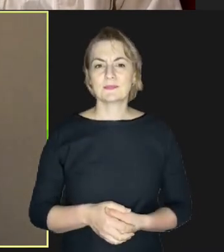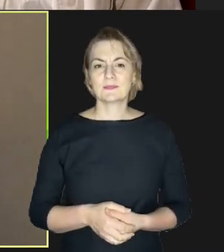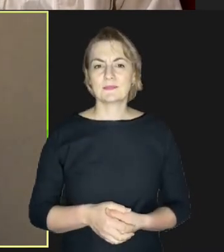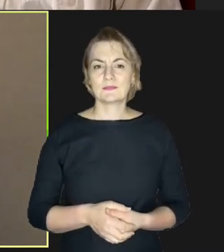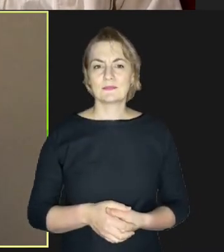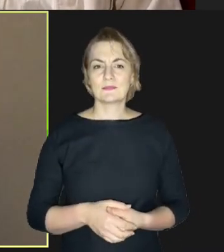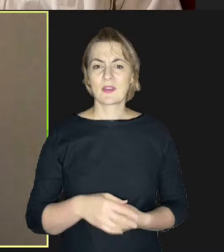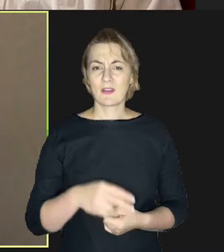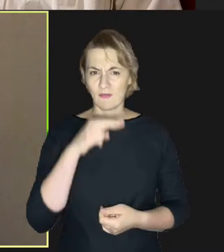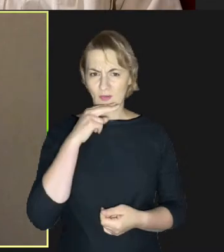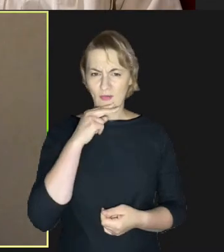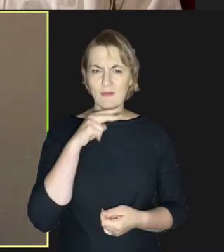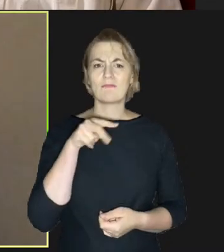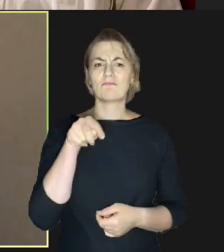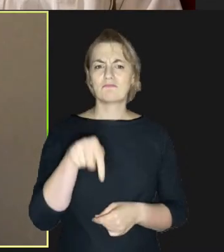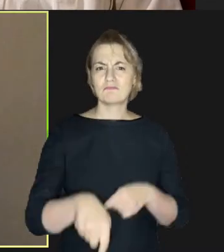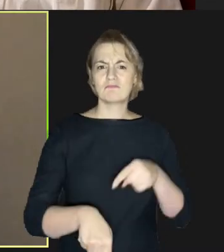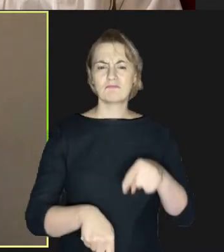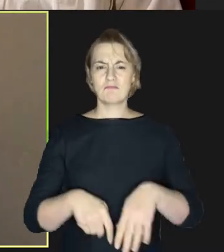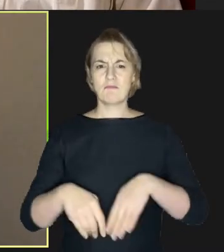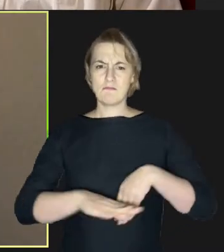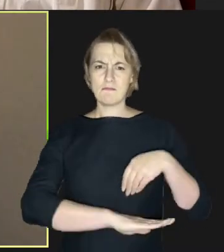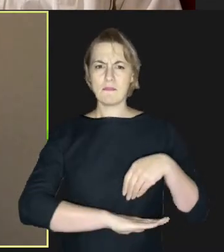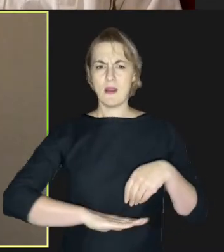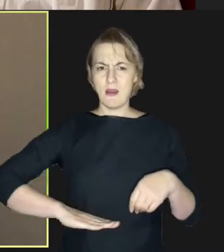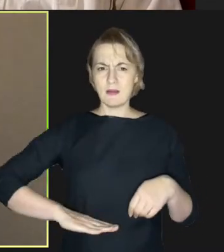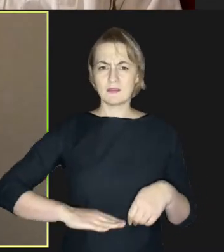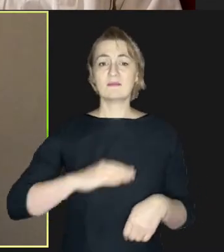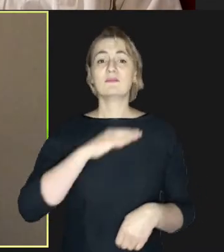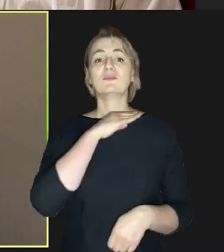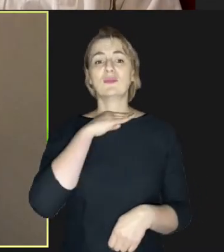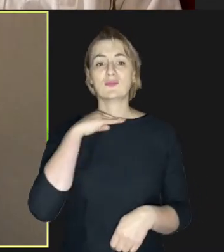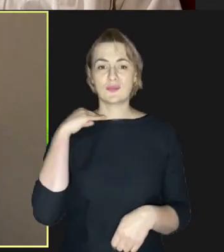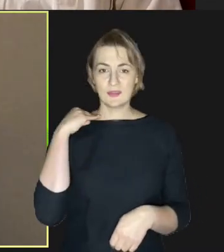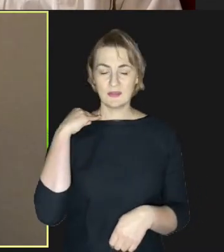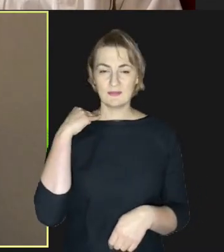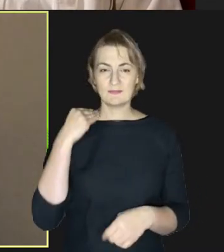Wejdźmy w wodę po pas i po szyję.